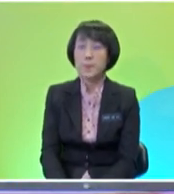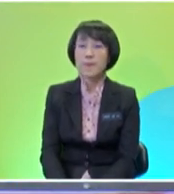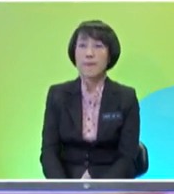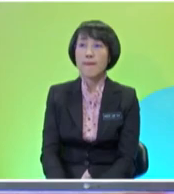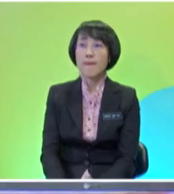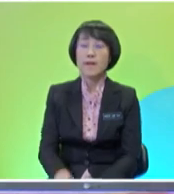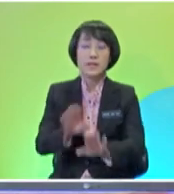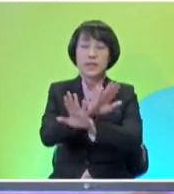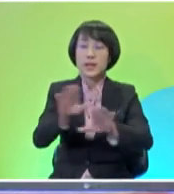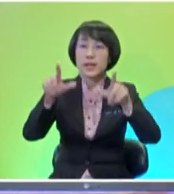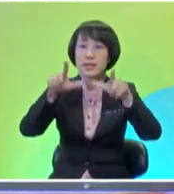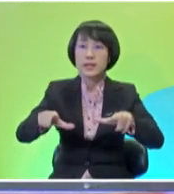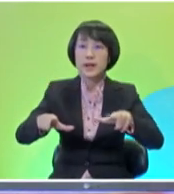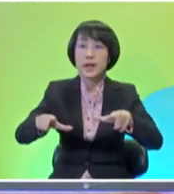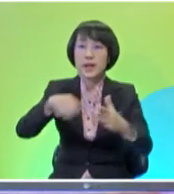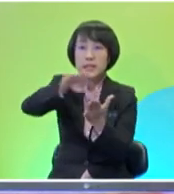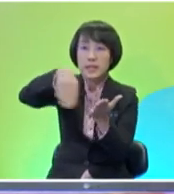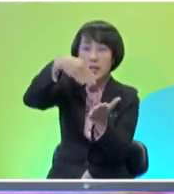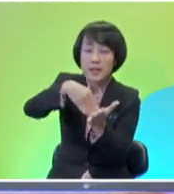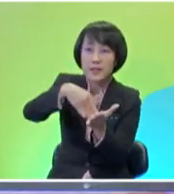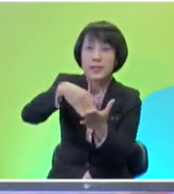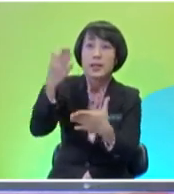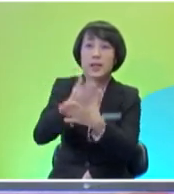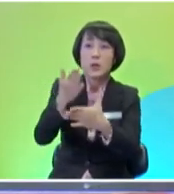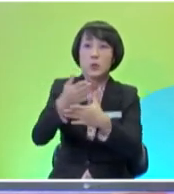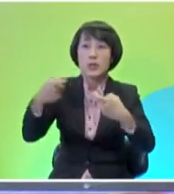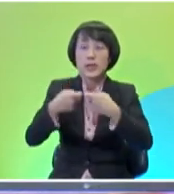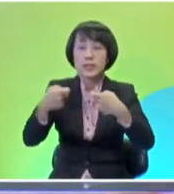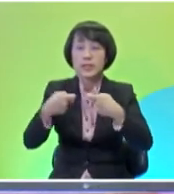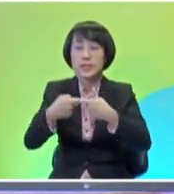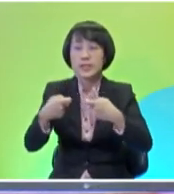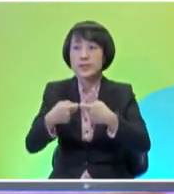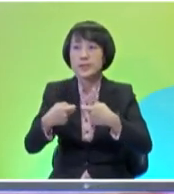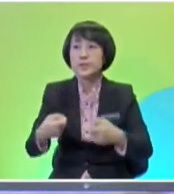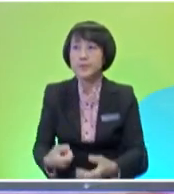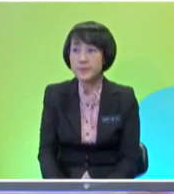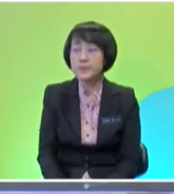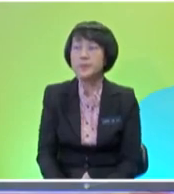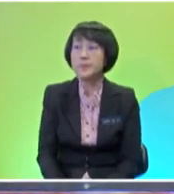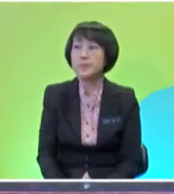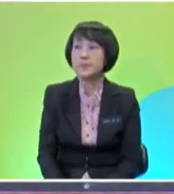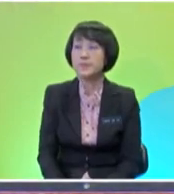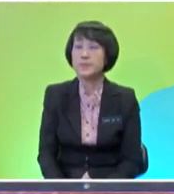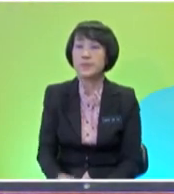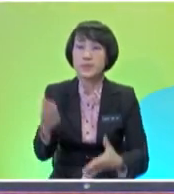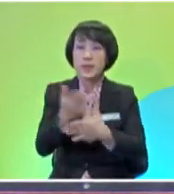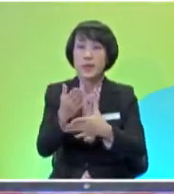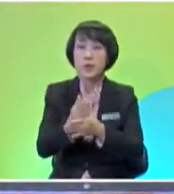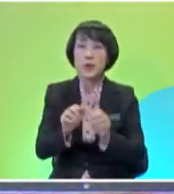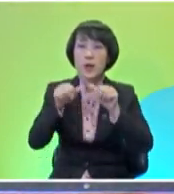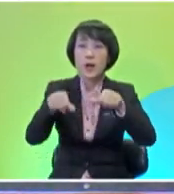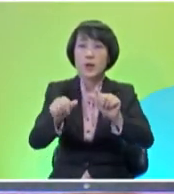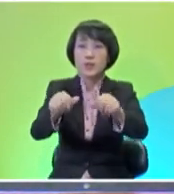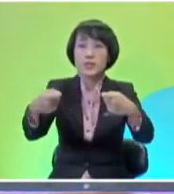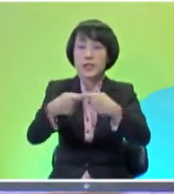di bahagian tengah, cikgu. Ya, betul. Kalau bahagian tengah nanti mungkin mengacau arus elektrik untuk berfungsi. Ya, betul. Itu lagi, Ifan